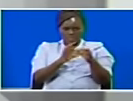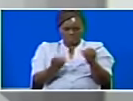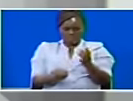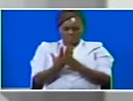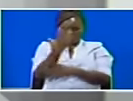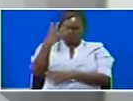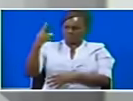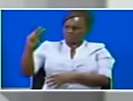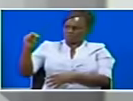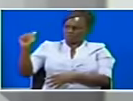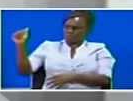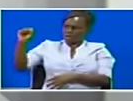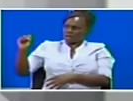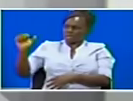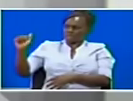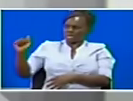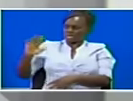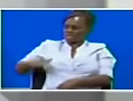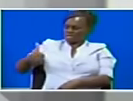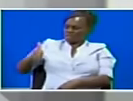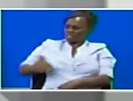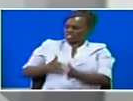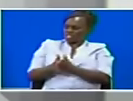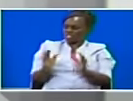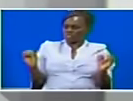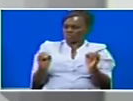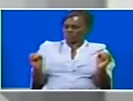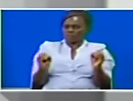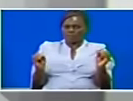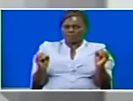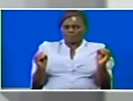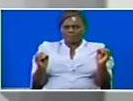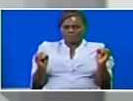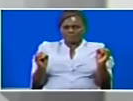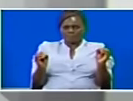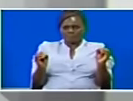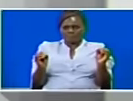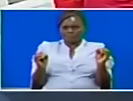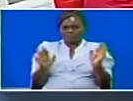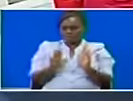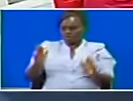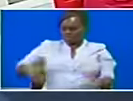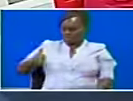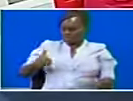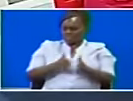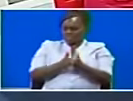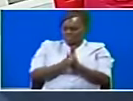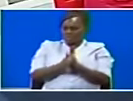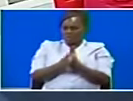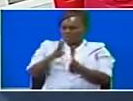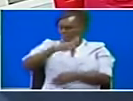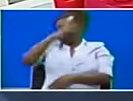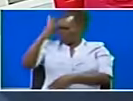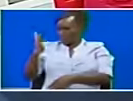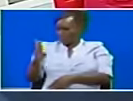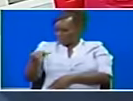NASA, wasipeleke ubinafsi pale. Na sioni kama ubinafsi kabisa. Na unaposema hakuna ubinafsi, je, mnahisi kama wanawaipa kwamba